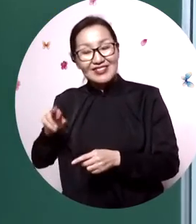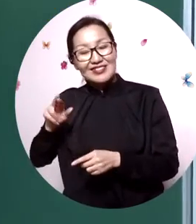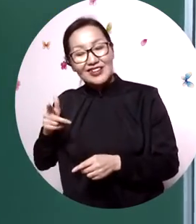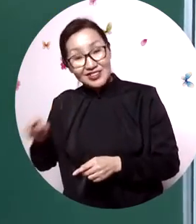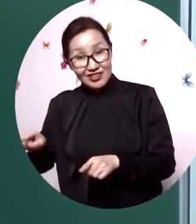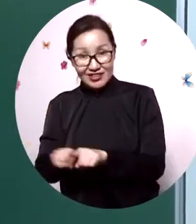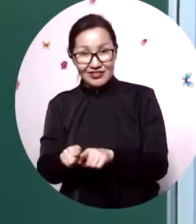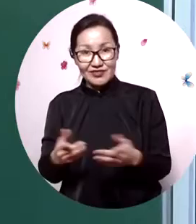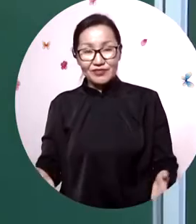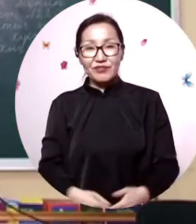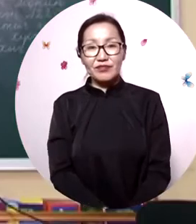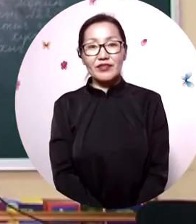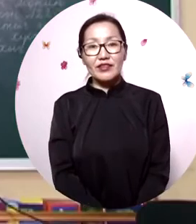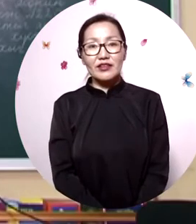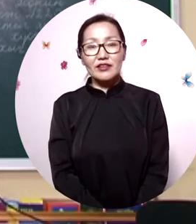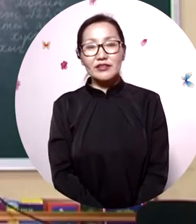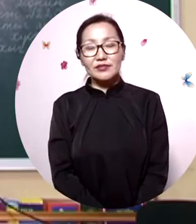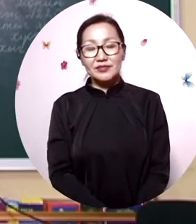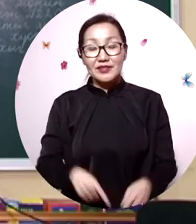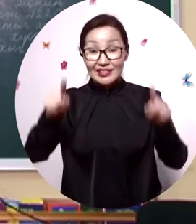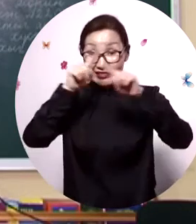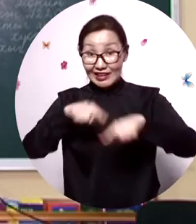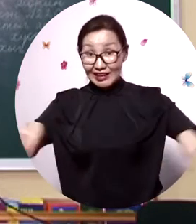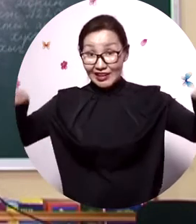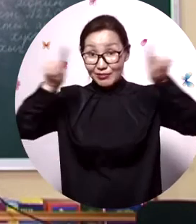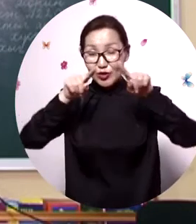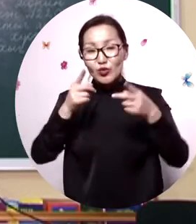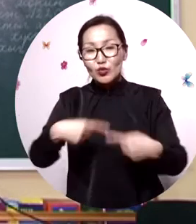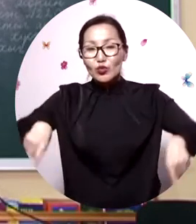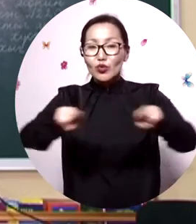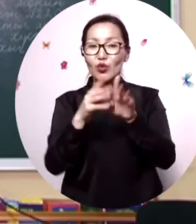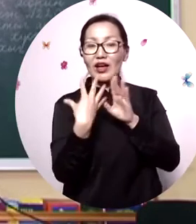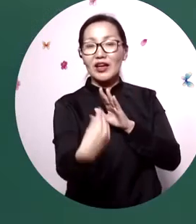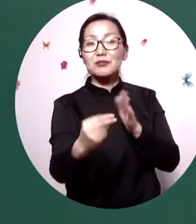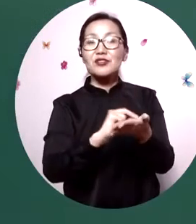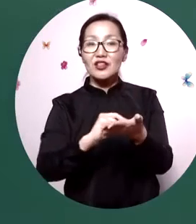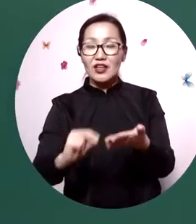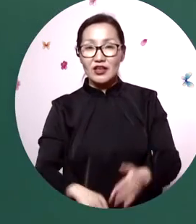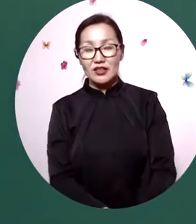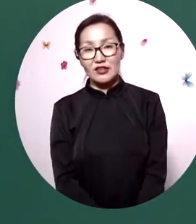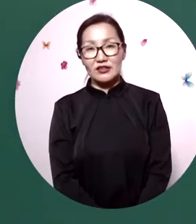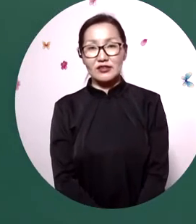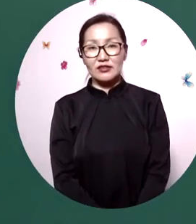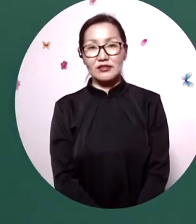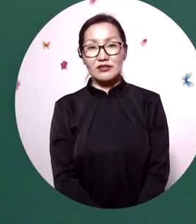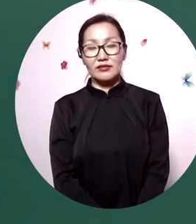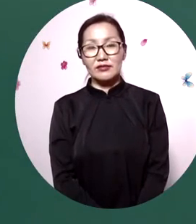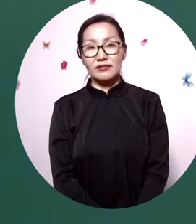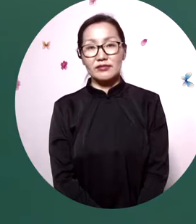үнэмшүүлсэн мөн ятгсан байсан. За багшихаа Венн диаграммыг дураагаад бичээрэй.